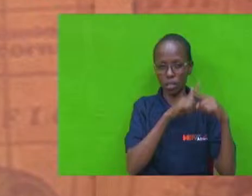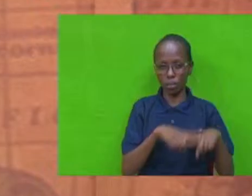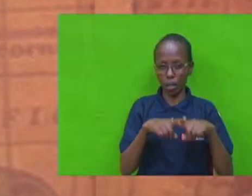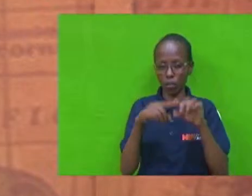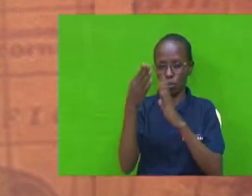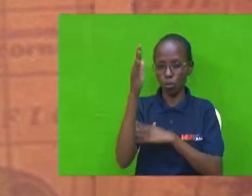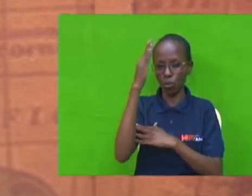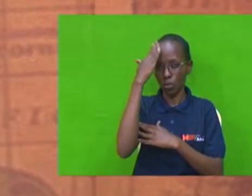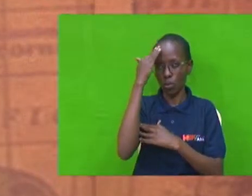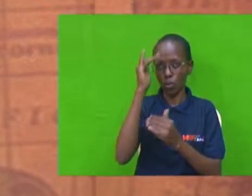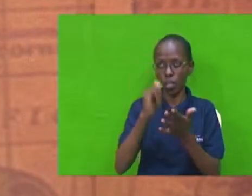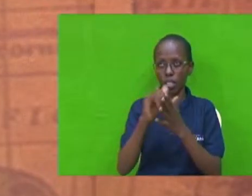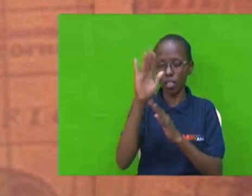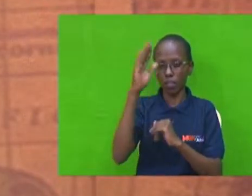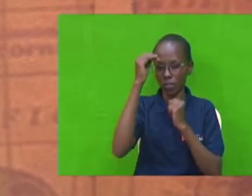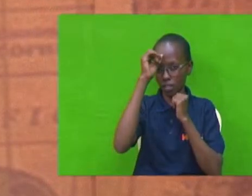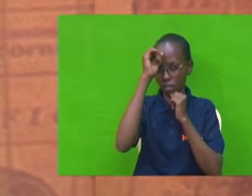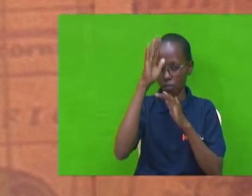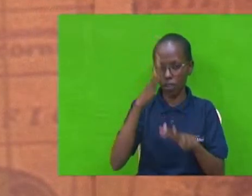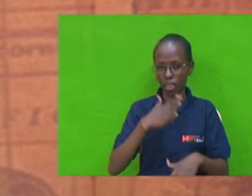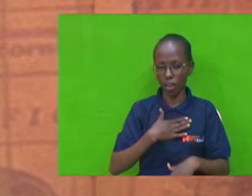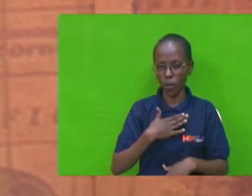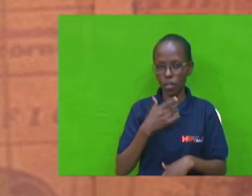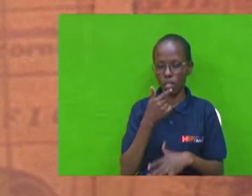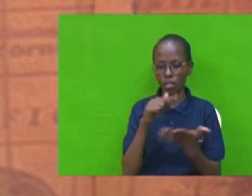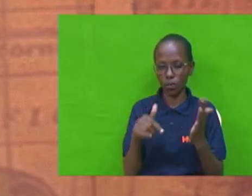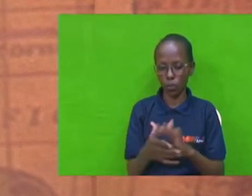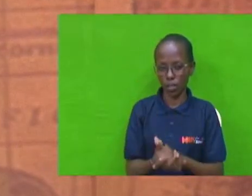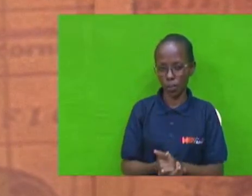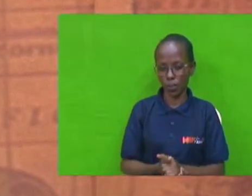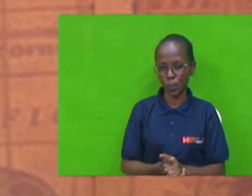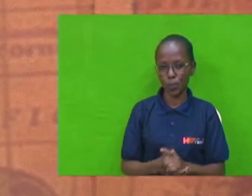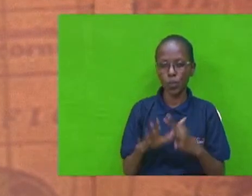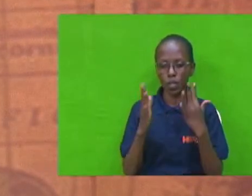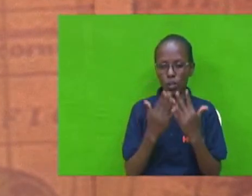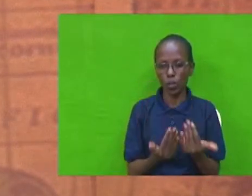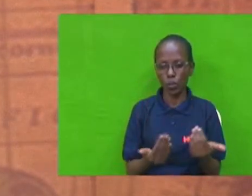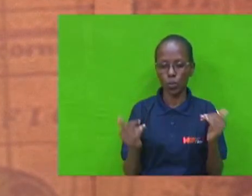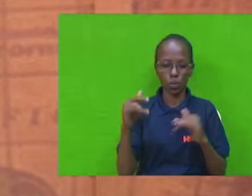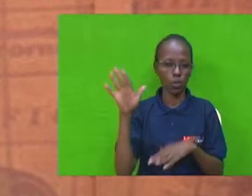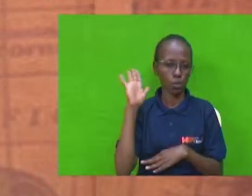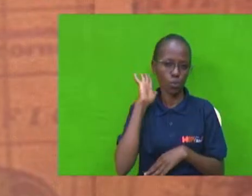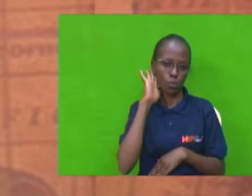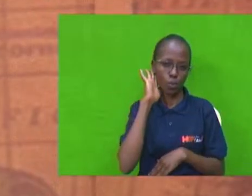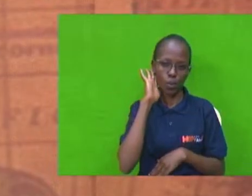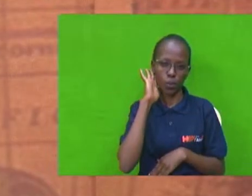yetu. Na pia tuseme hivi mwalimu akisema kwamba watoto wawatii